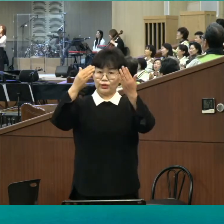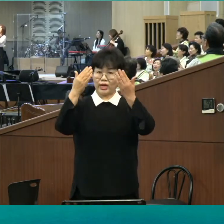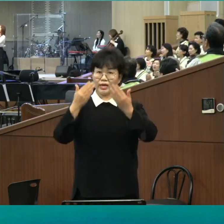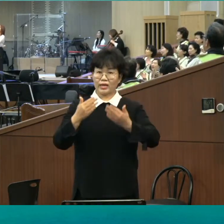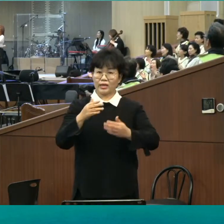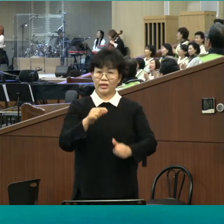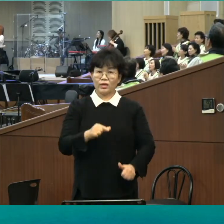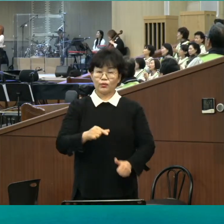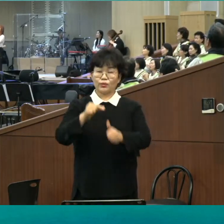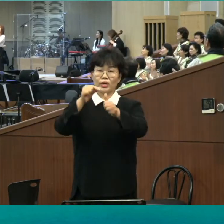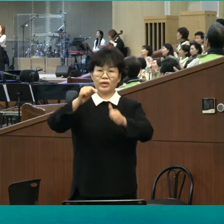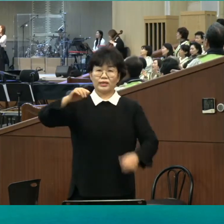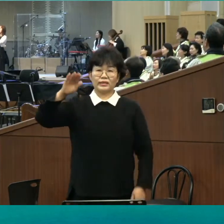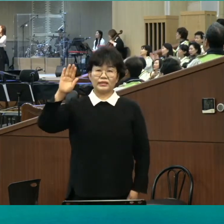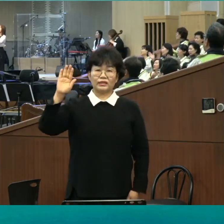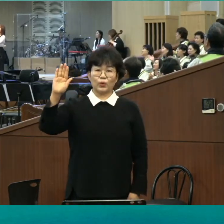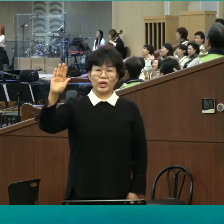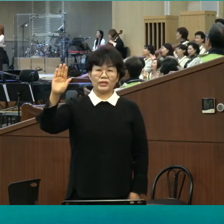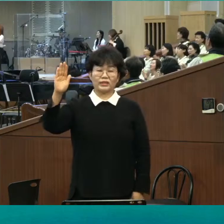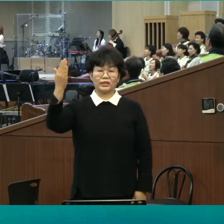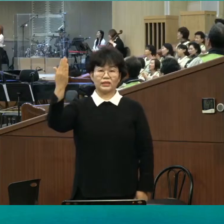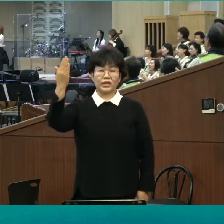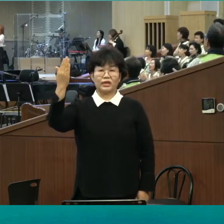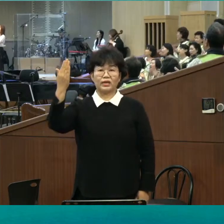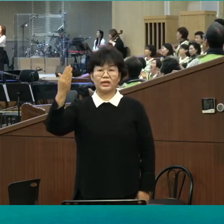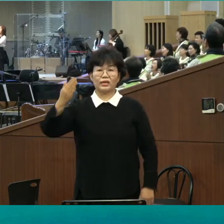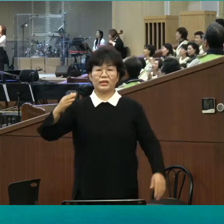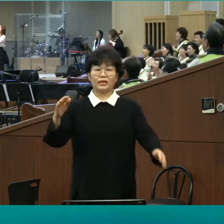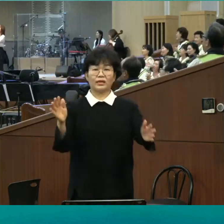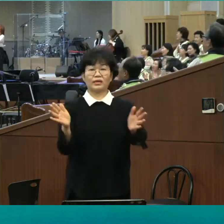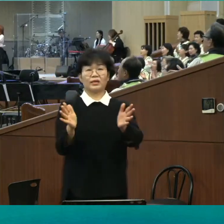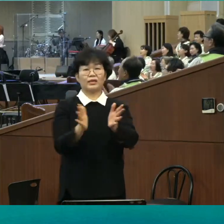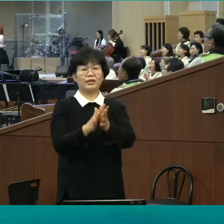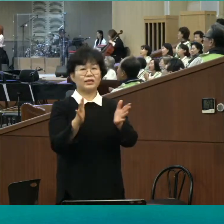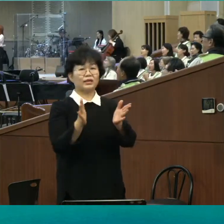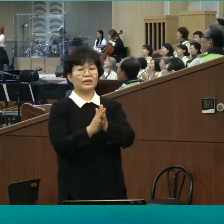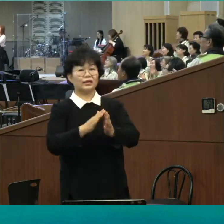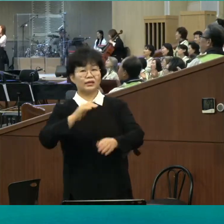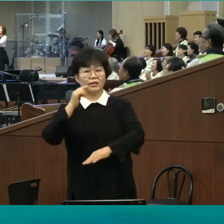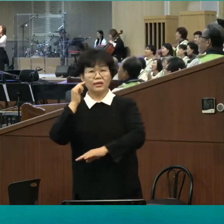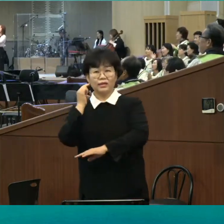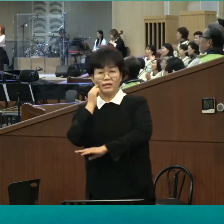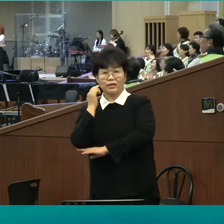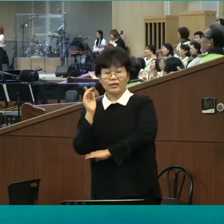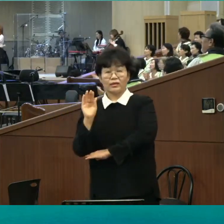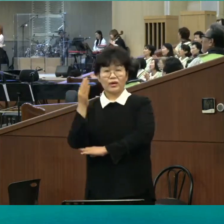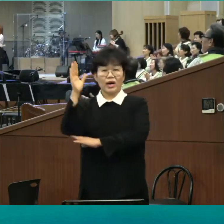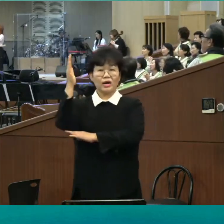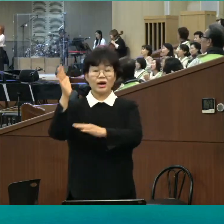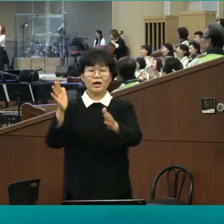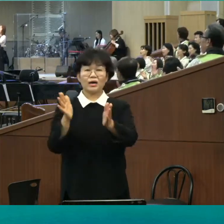주네 구원이 되시네. 영광